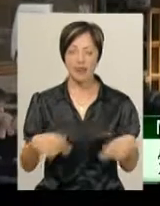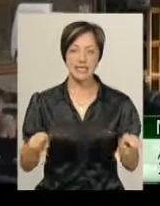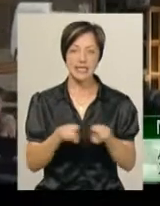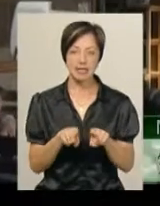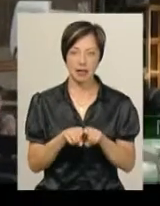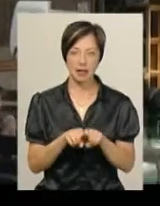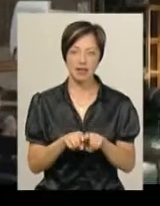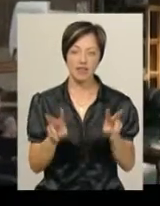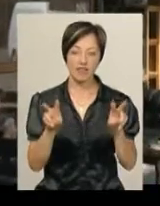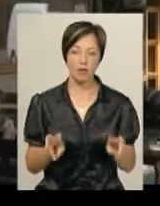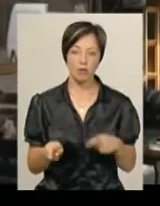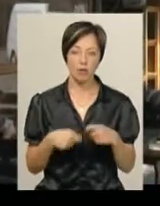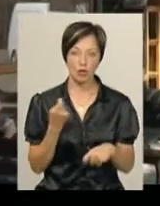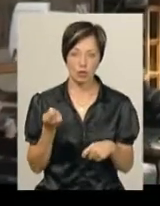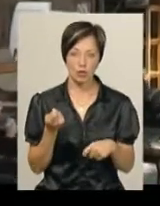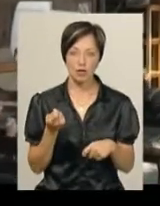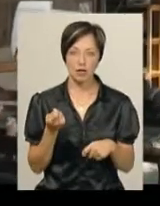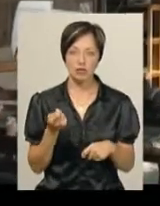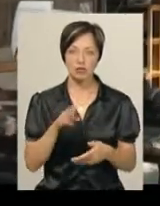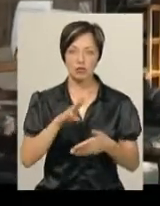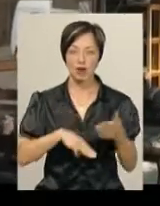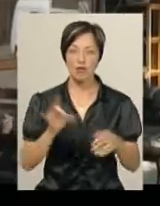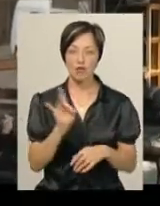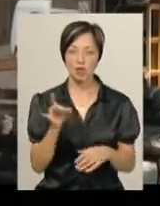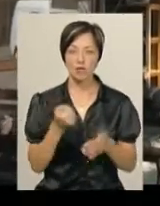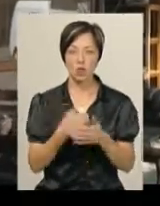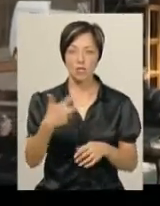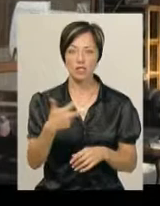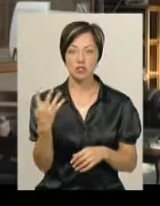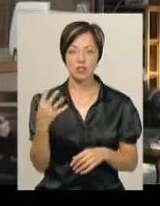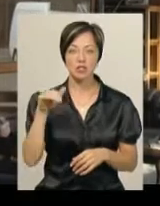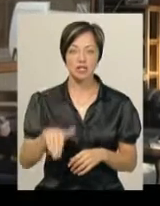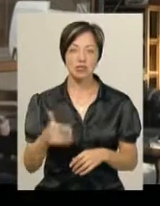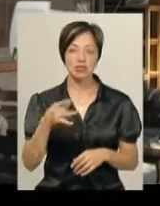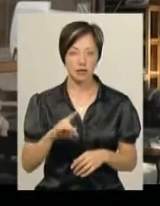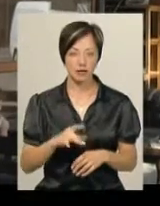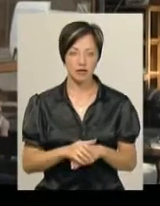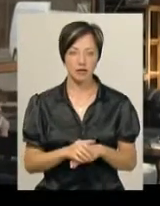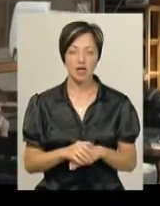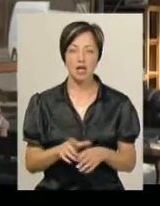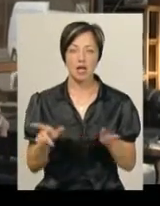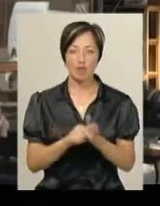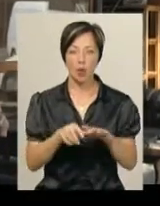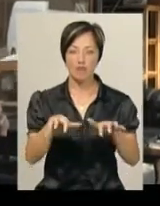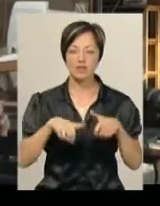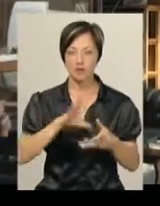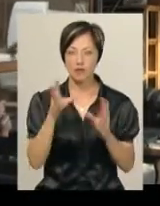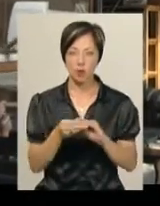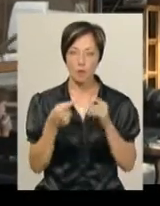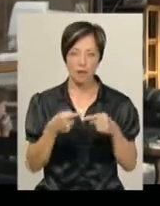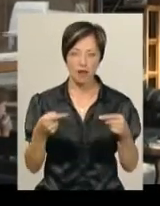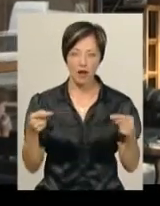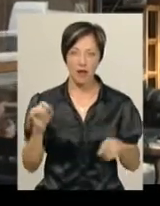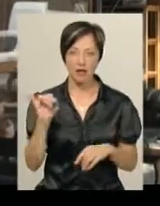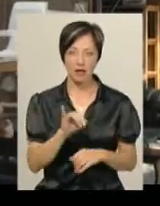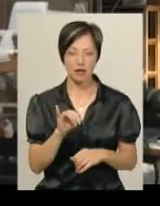заозначені види правопорушення, становить штраф у розмірі до 34 тисяч гривень з конфіскації усього приладдя та